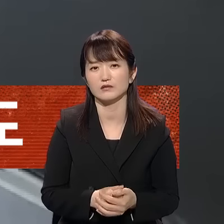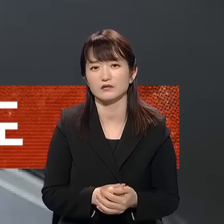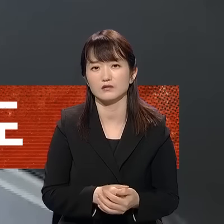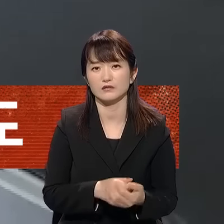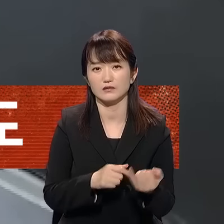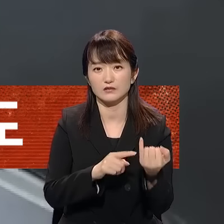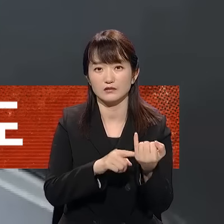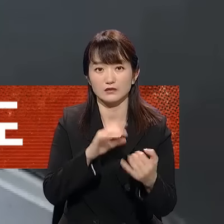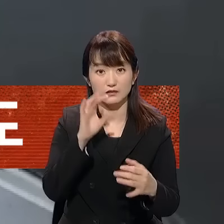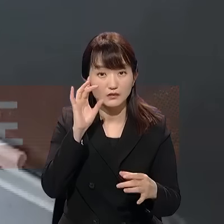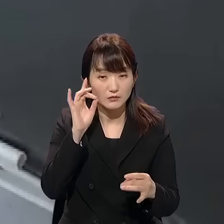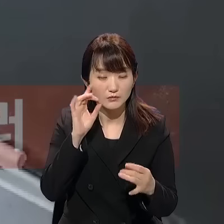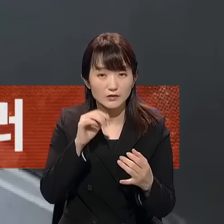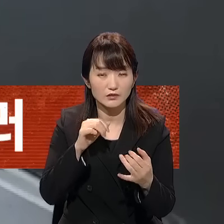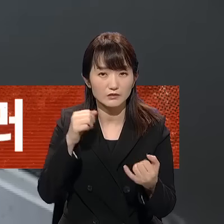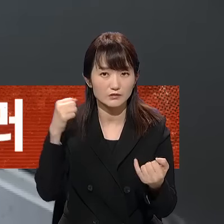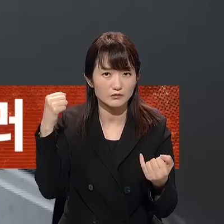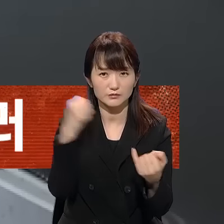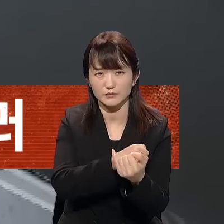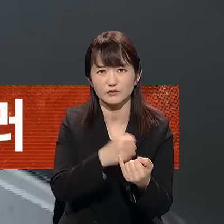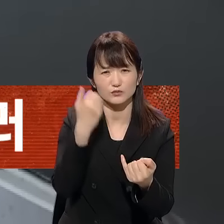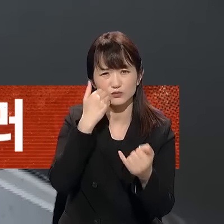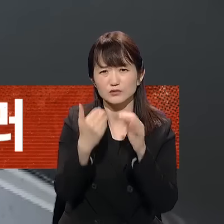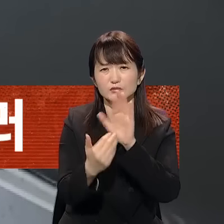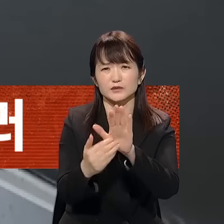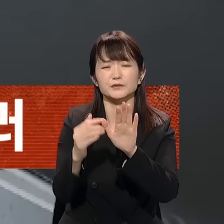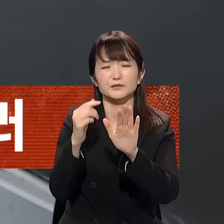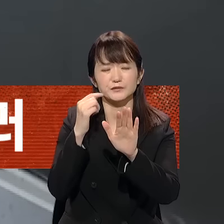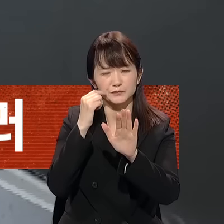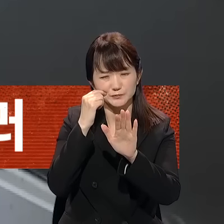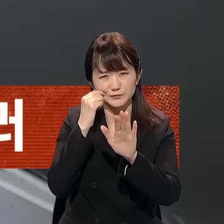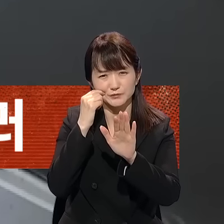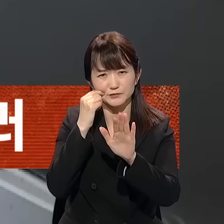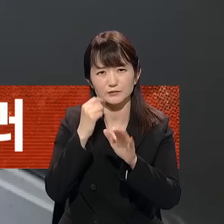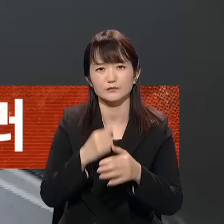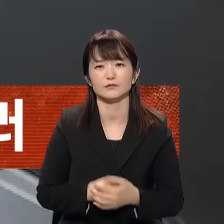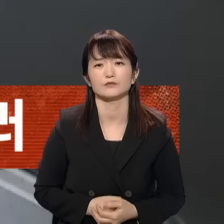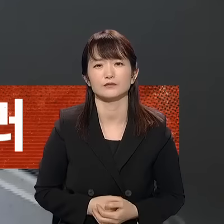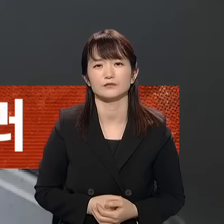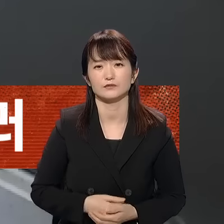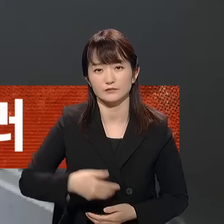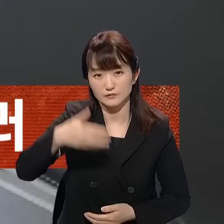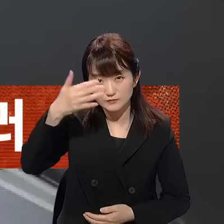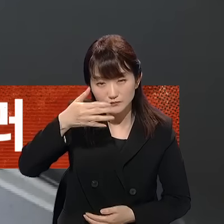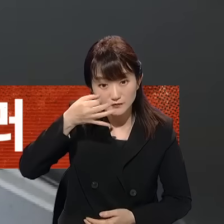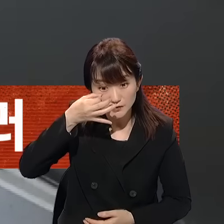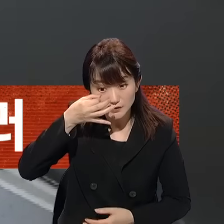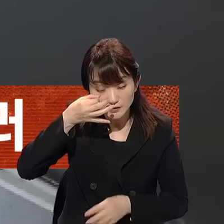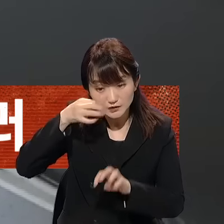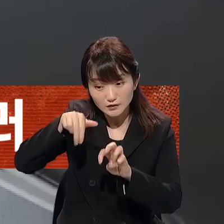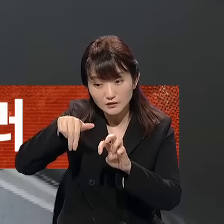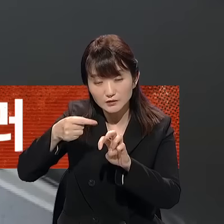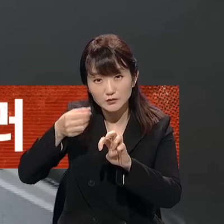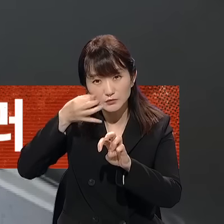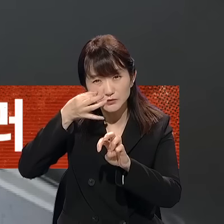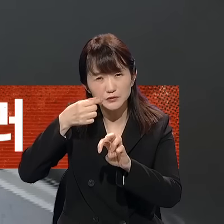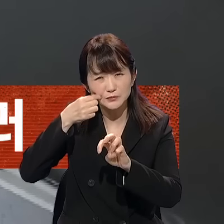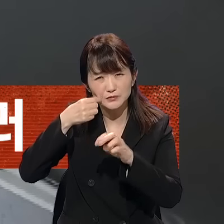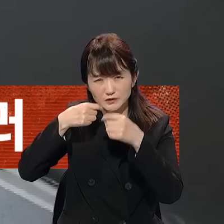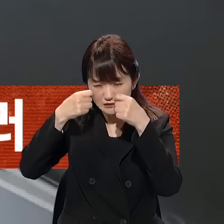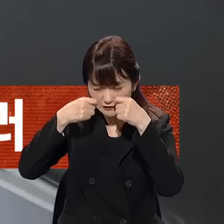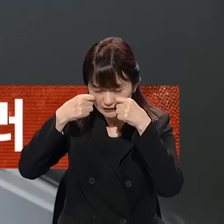하지 못한 채로 당했고요 누구하나 말리는 사람도 보이지 않았습니다 제보자는이 영상을 30초도 다 보지 못하고 눈물을